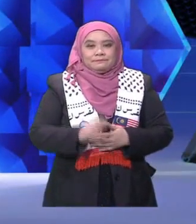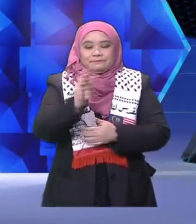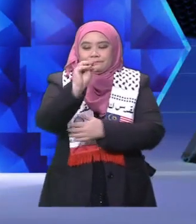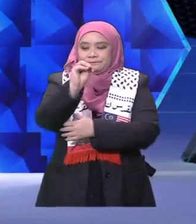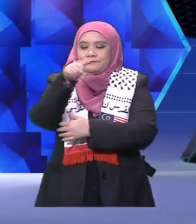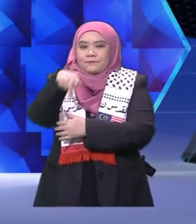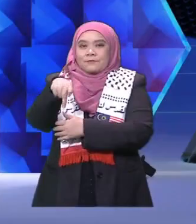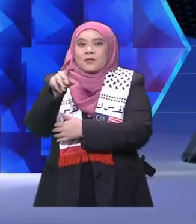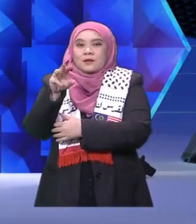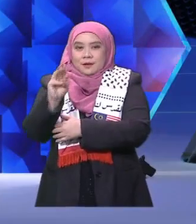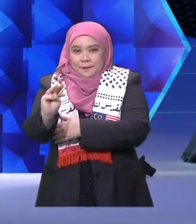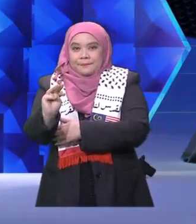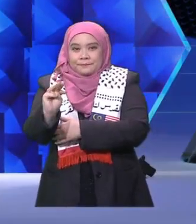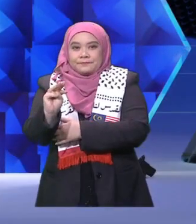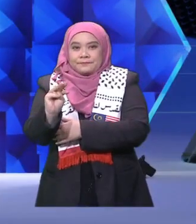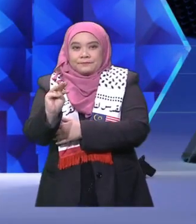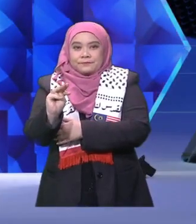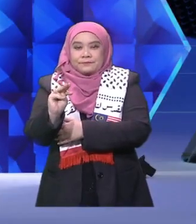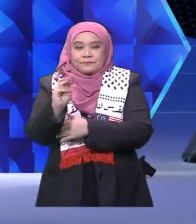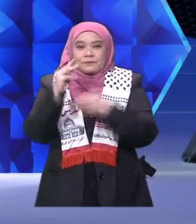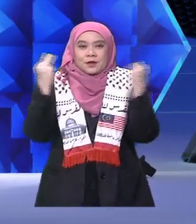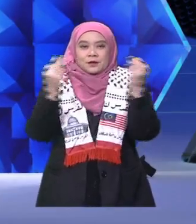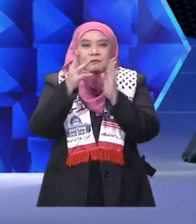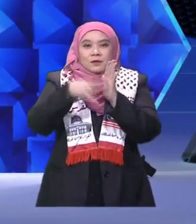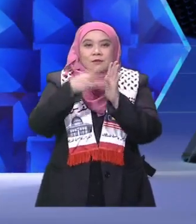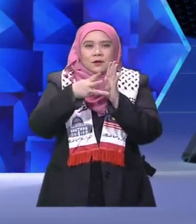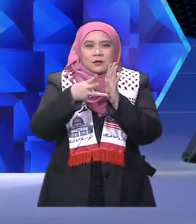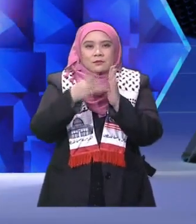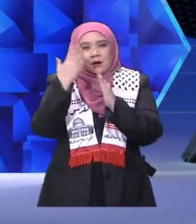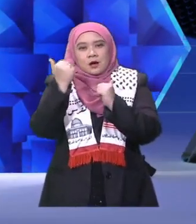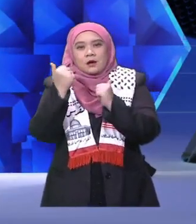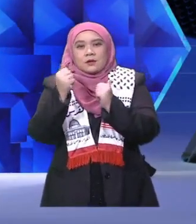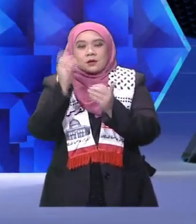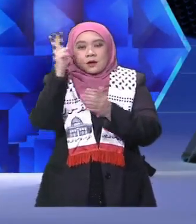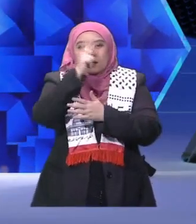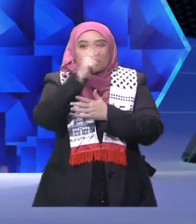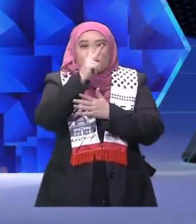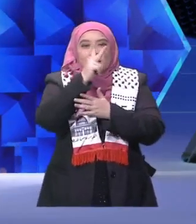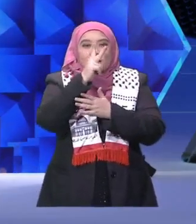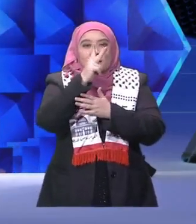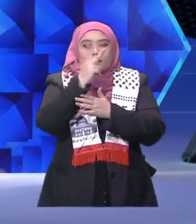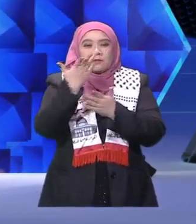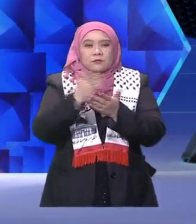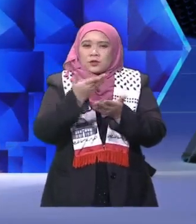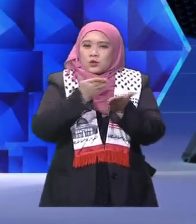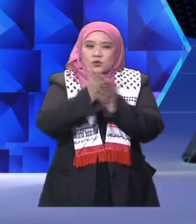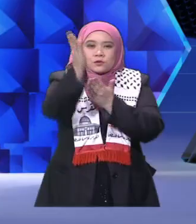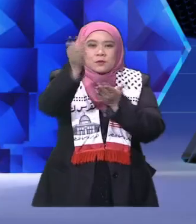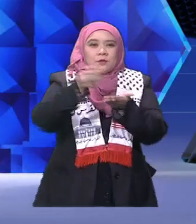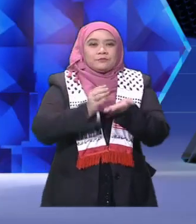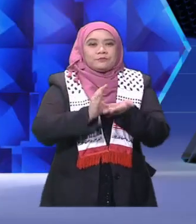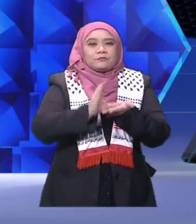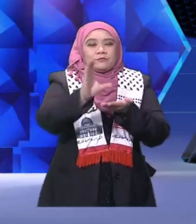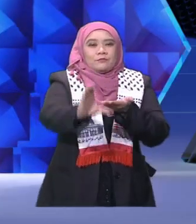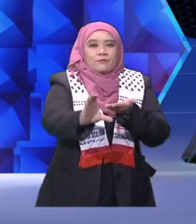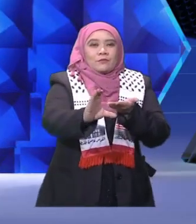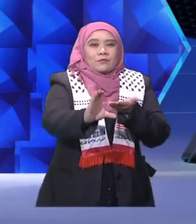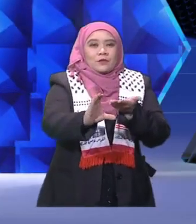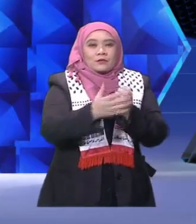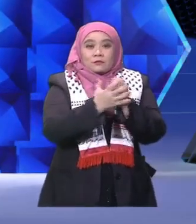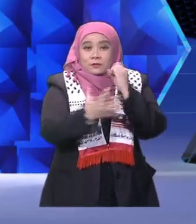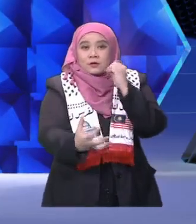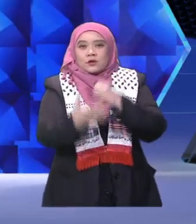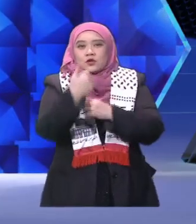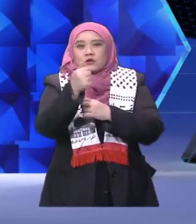Majlis Paralimpik Malaysia MPM berharap kerajaan mempertimbangkan pemberian dana terus RM10 juta pada majlis itu menerusi